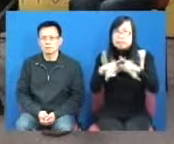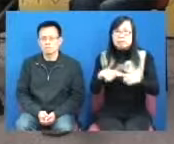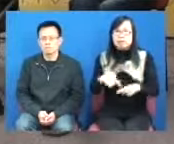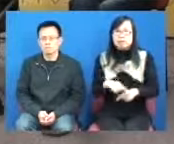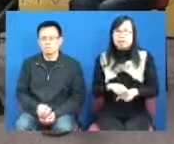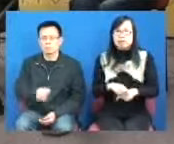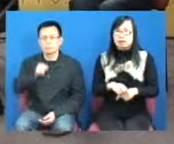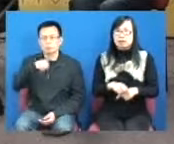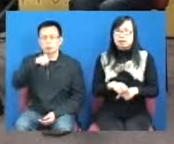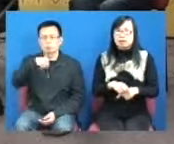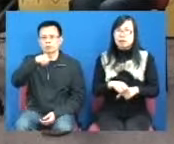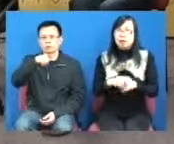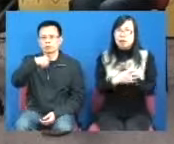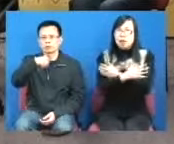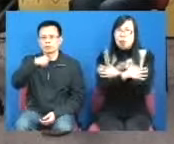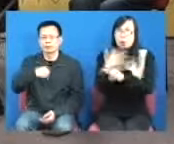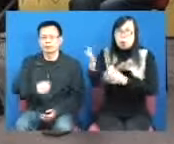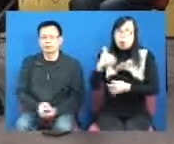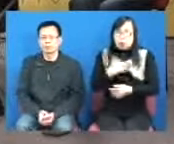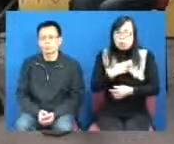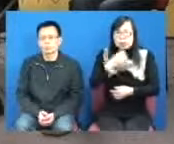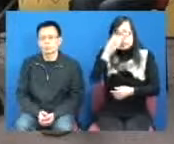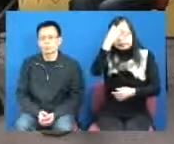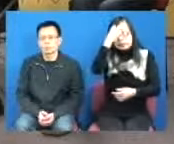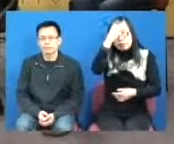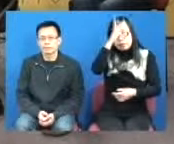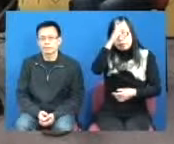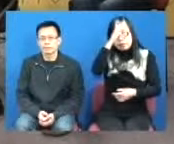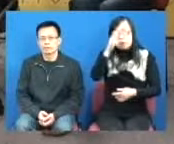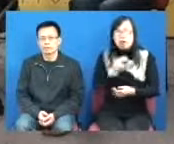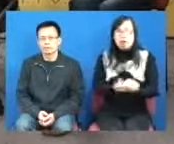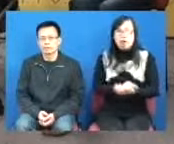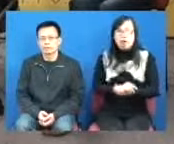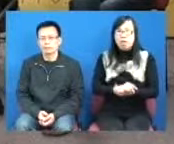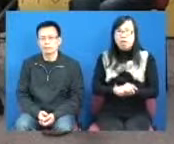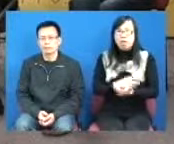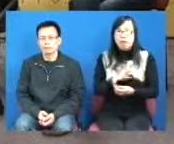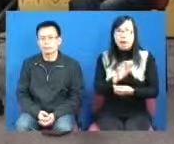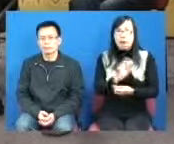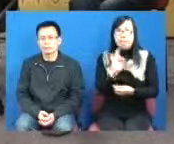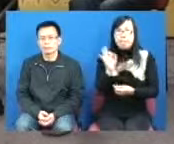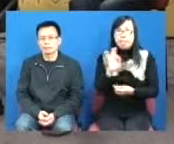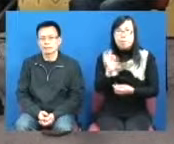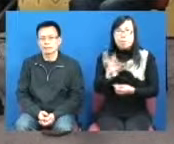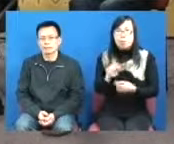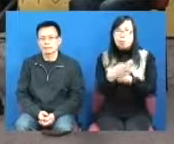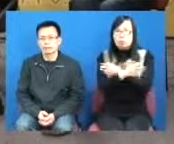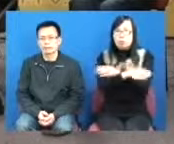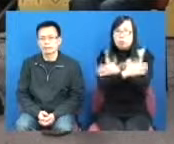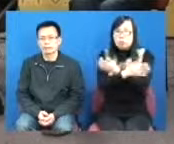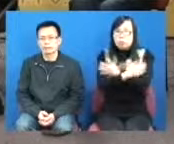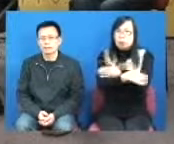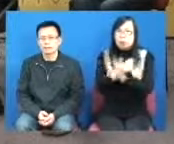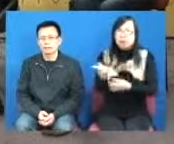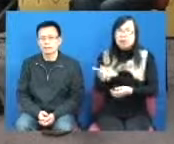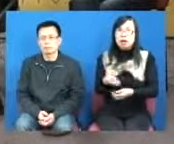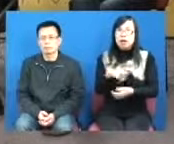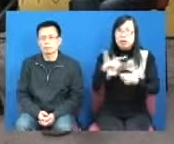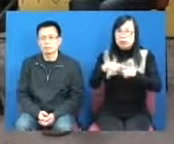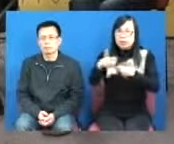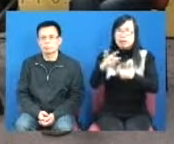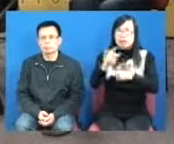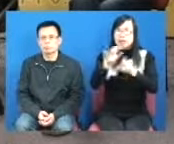我覺得我們的官冷漠到沒有人味你怎麼可能他第一次在電台